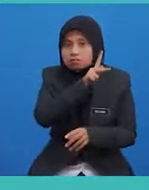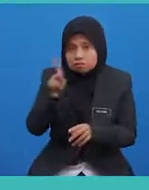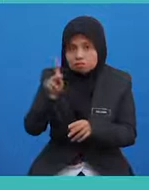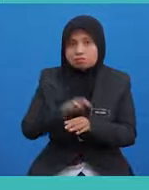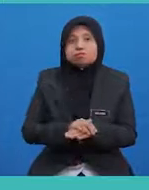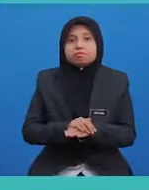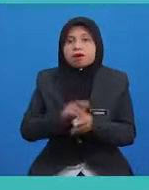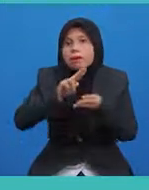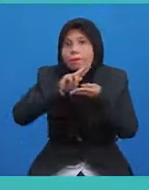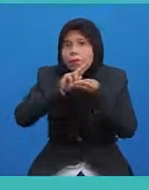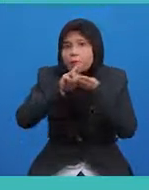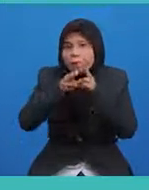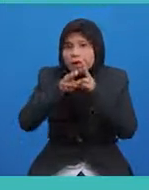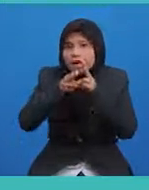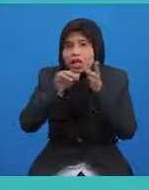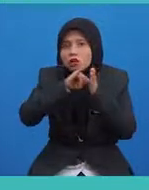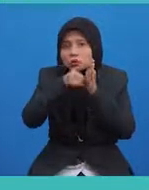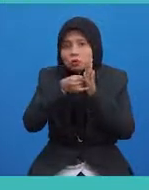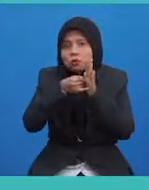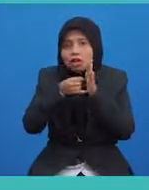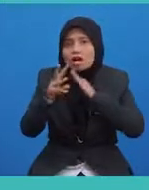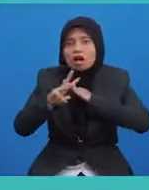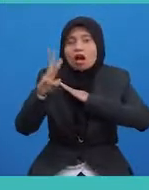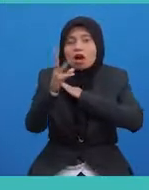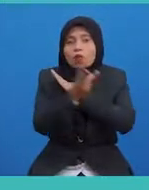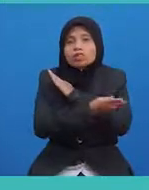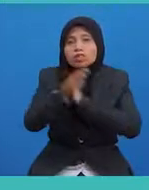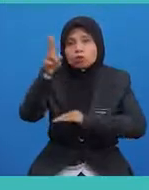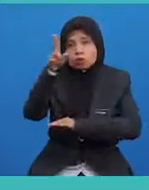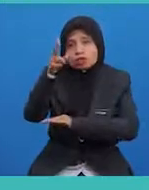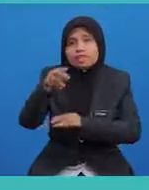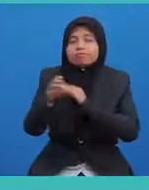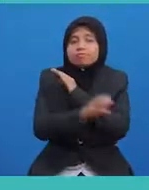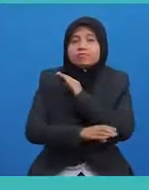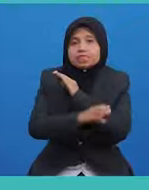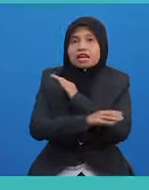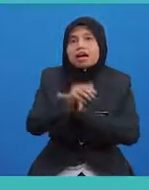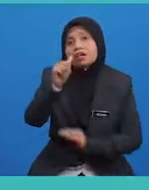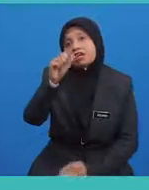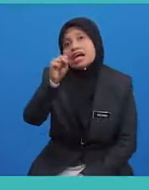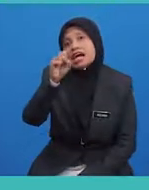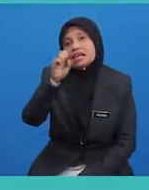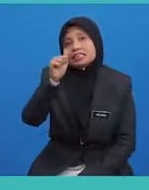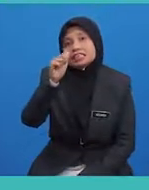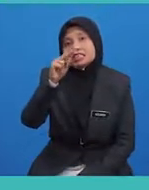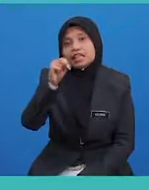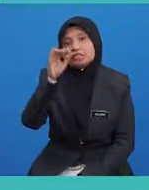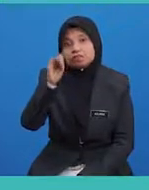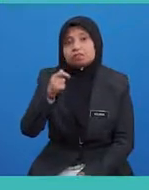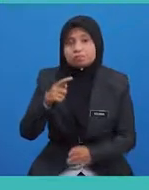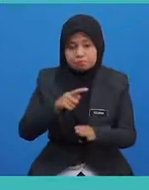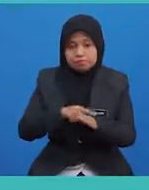Perhatikan perubahan jumlah kawasan hutan negara-negara ASEAN yang disenaraikan sepanjang tempoh yang tertera.